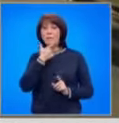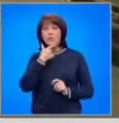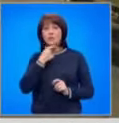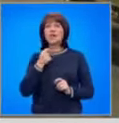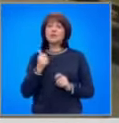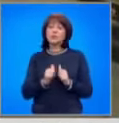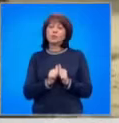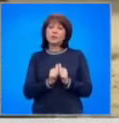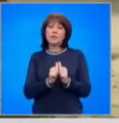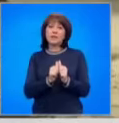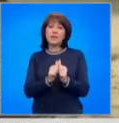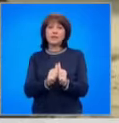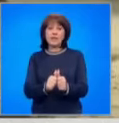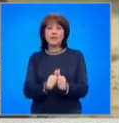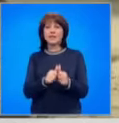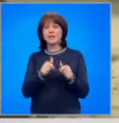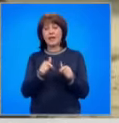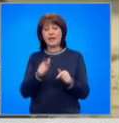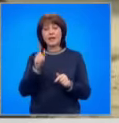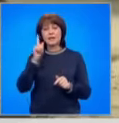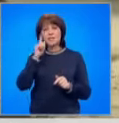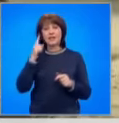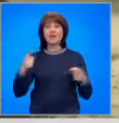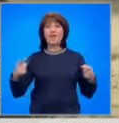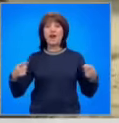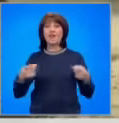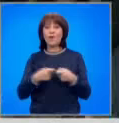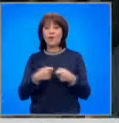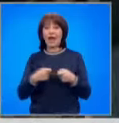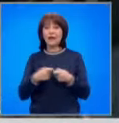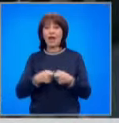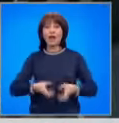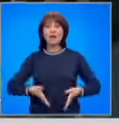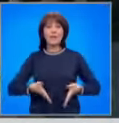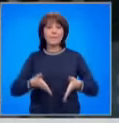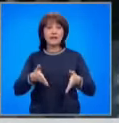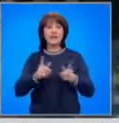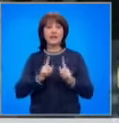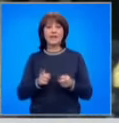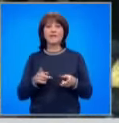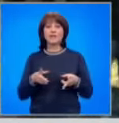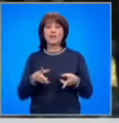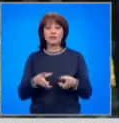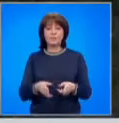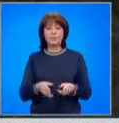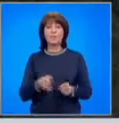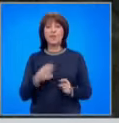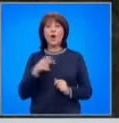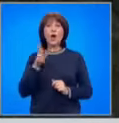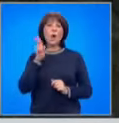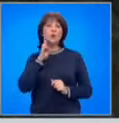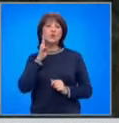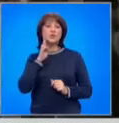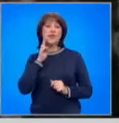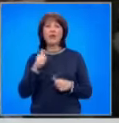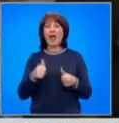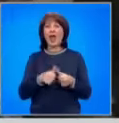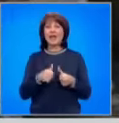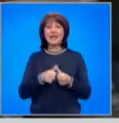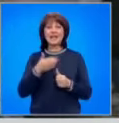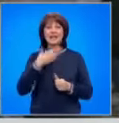съпричастни с трагедията и смятат, че войната на пътя трябва да бъде спряна. Аз съм учителката и по литература. Дошла съм тук, за